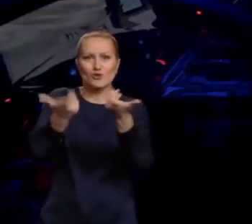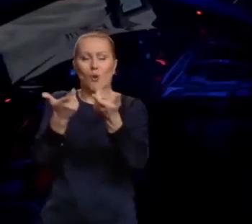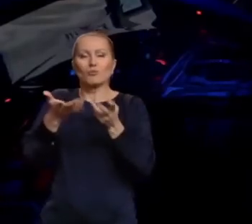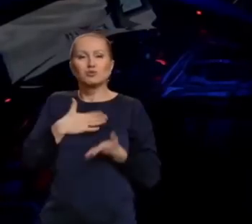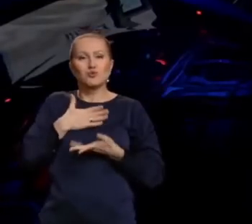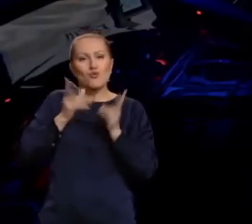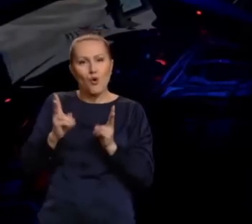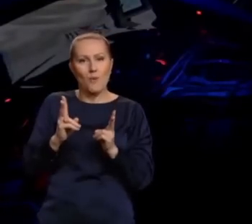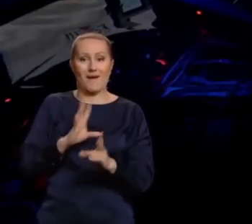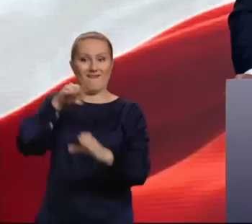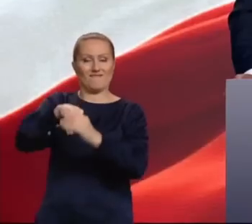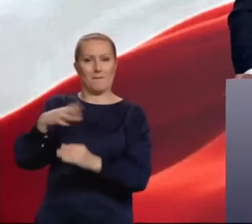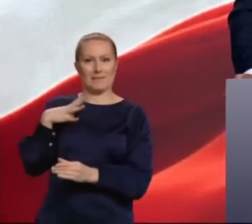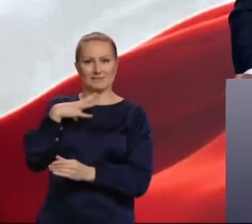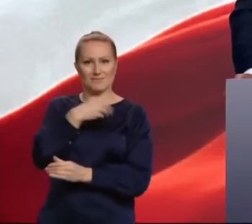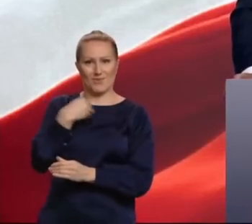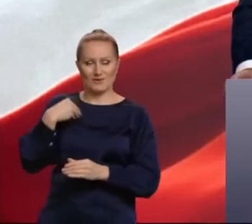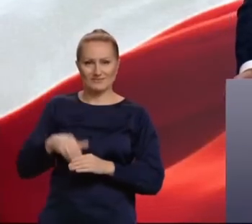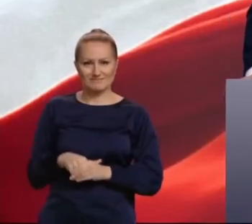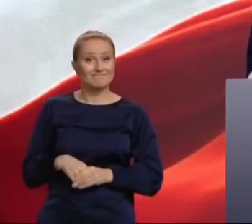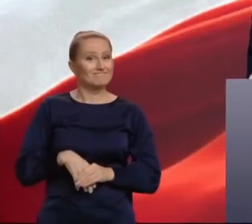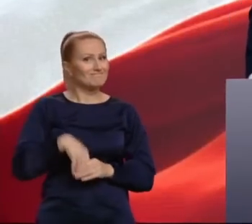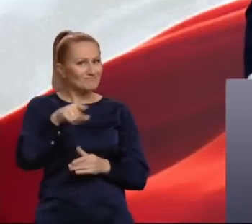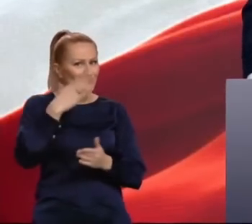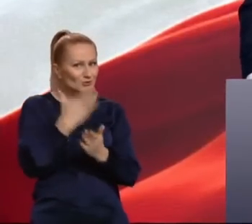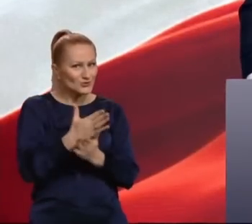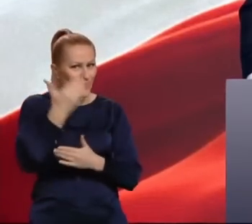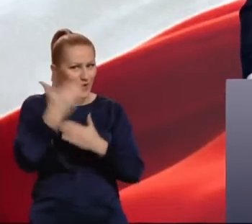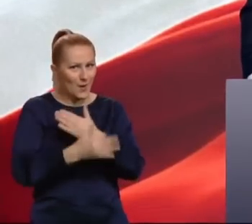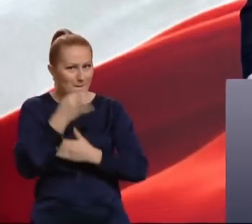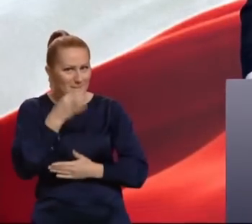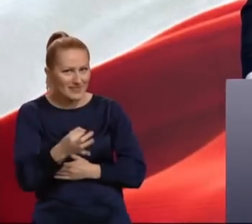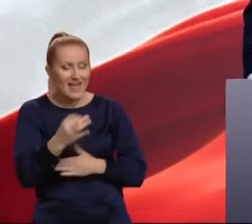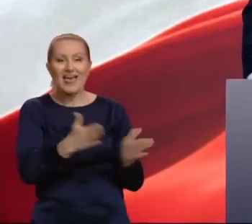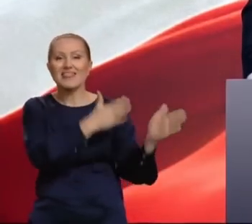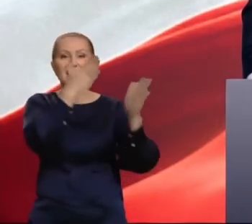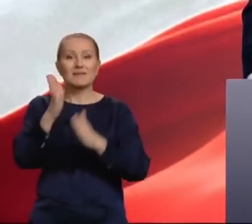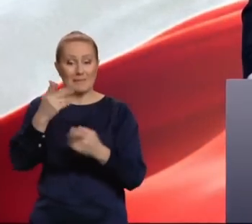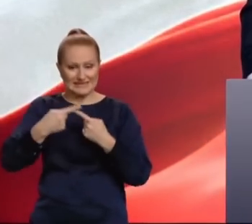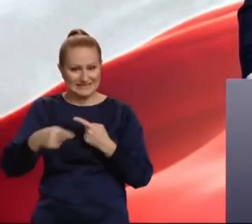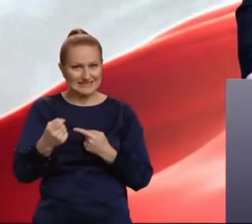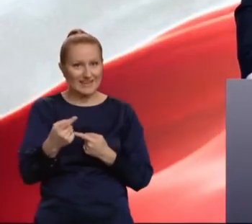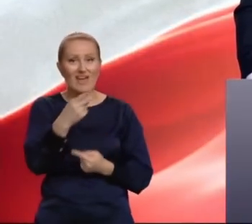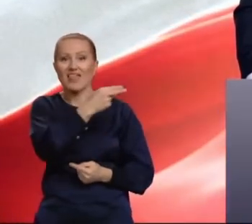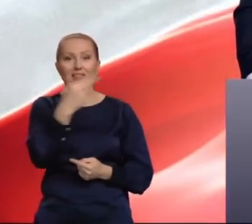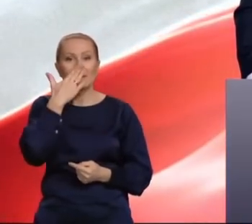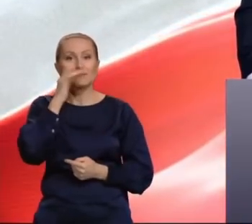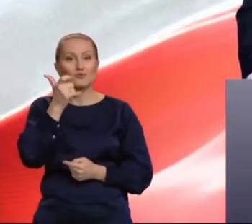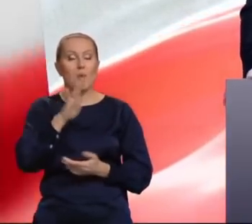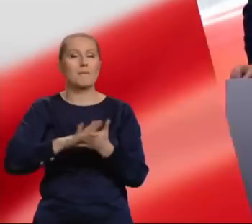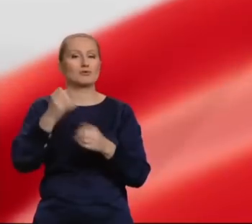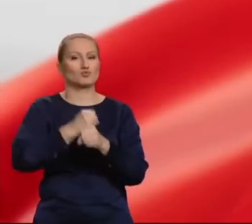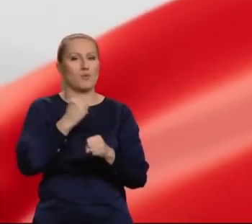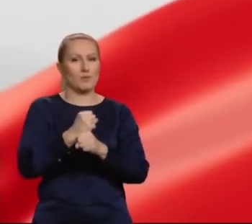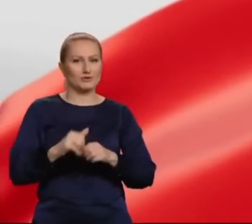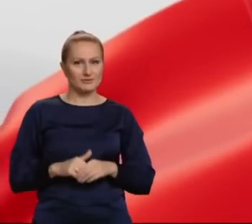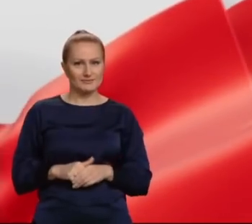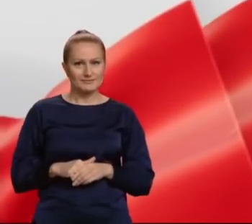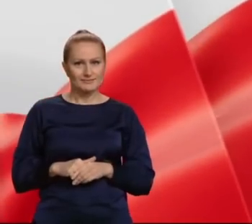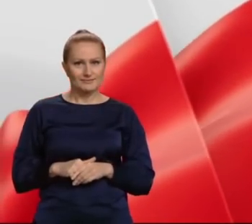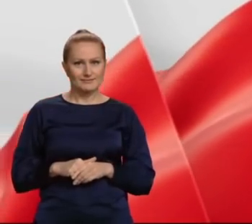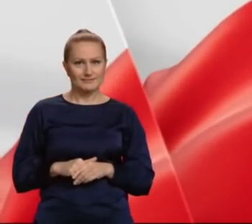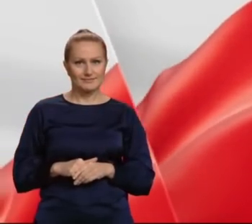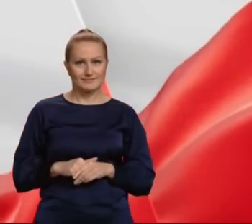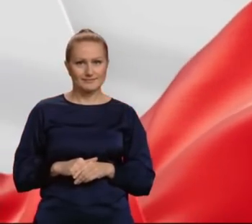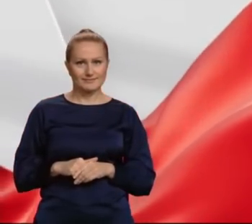Polsce. To koniec rundy. Następna runda przed nami, a tematem będzie bezrobocie. Z czego